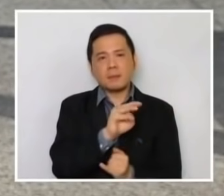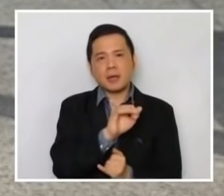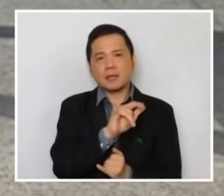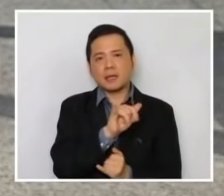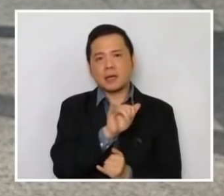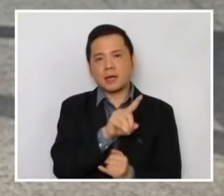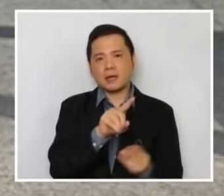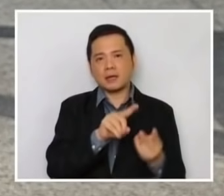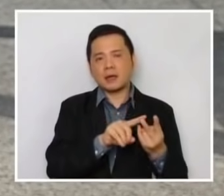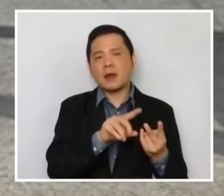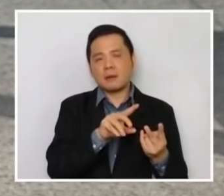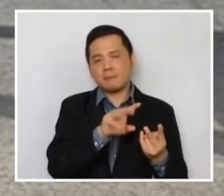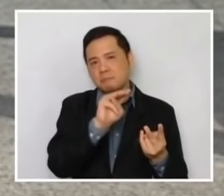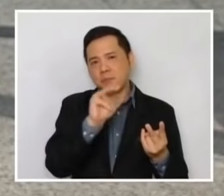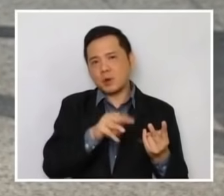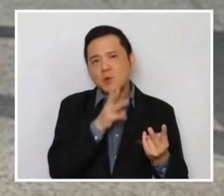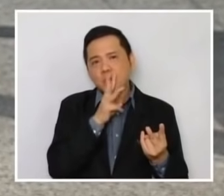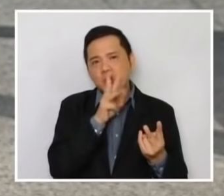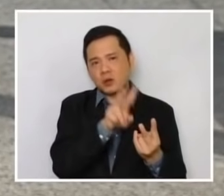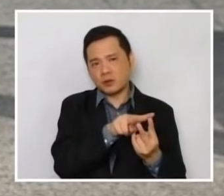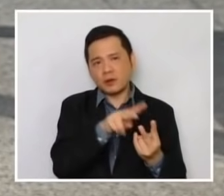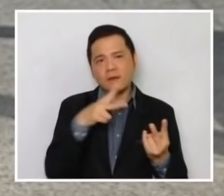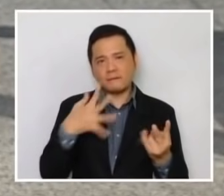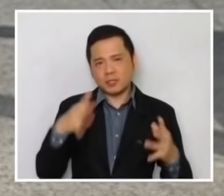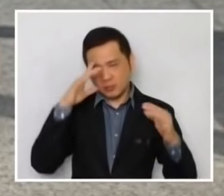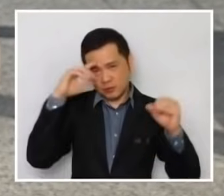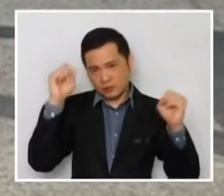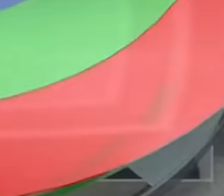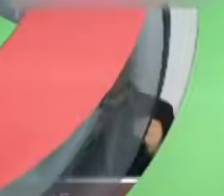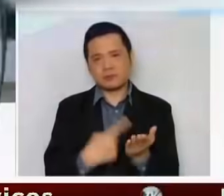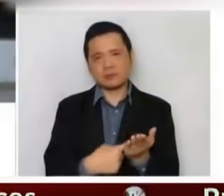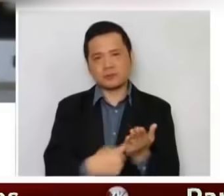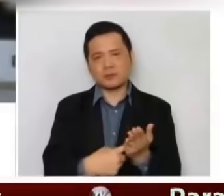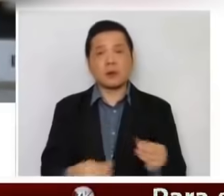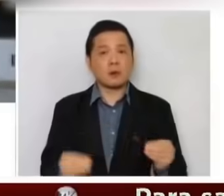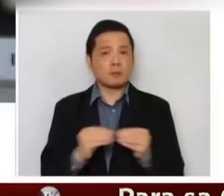Manila Water. Nagpapatrol, Alvin El Chico.